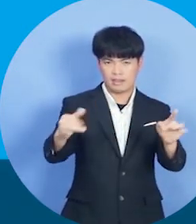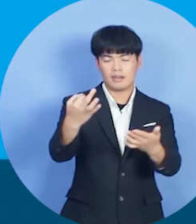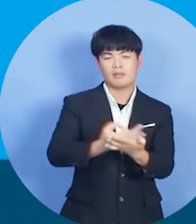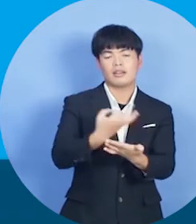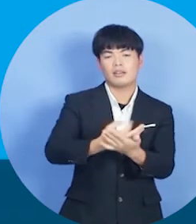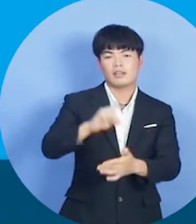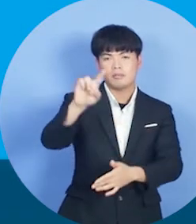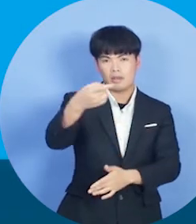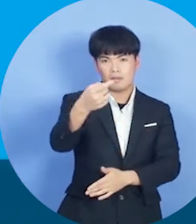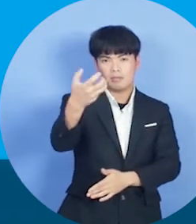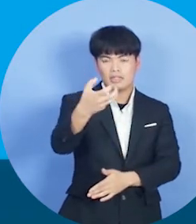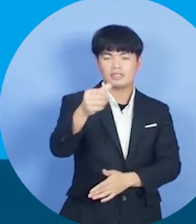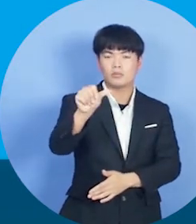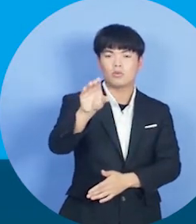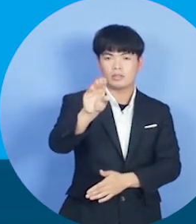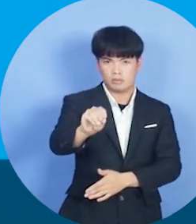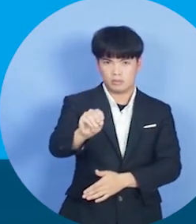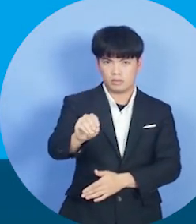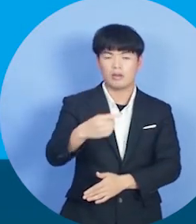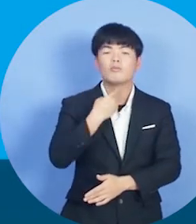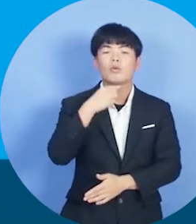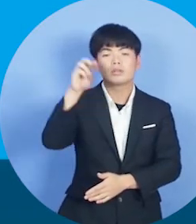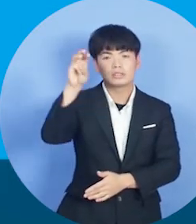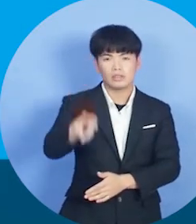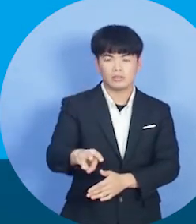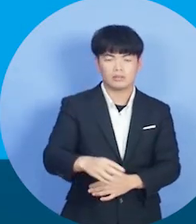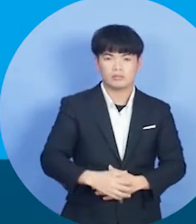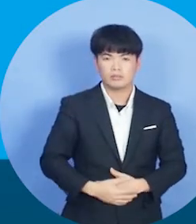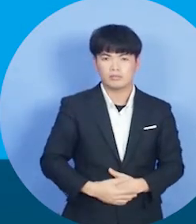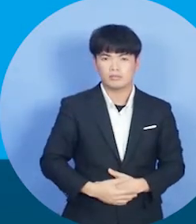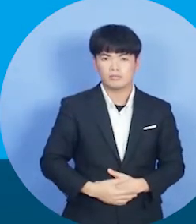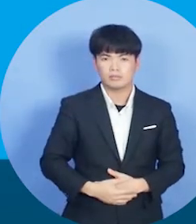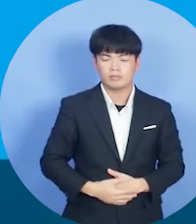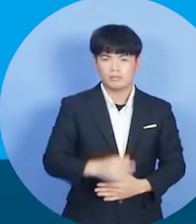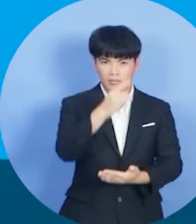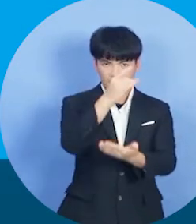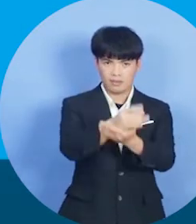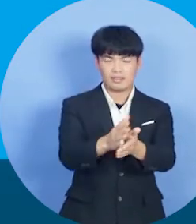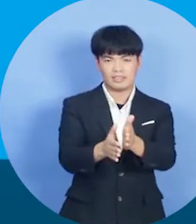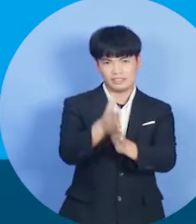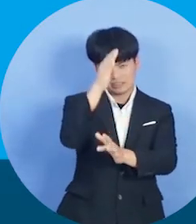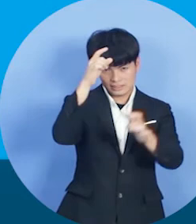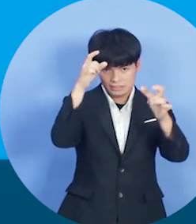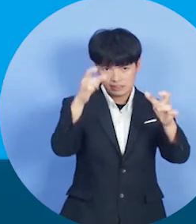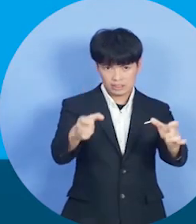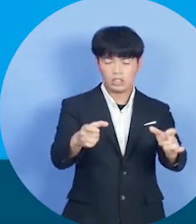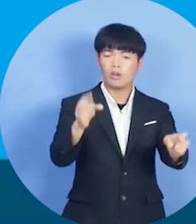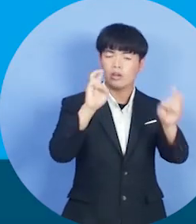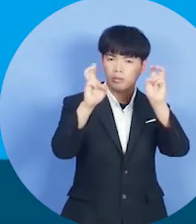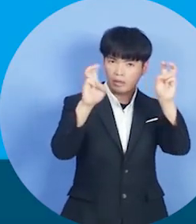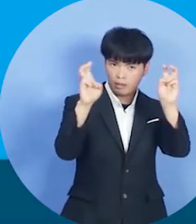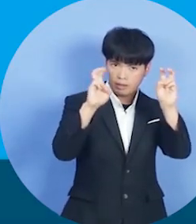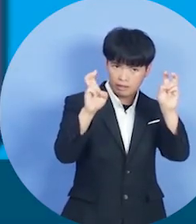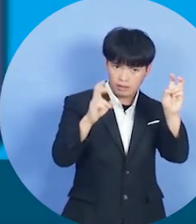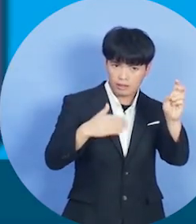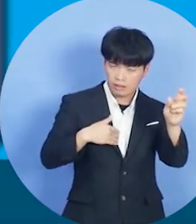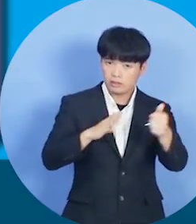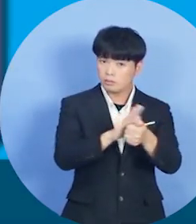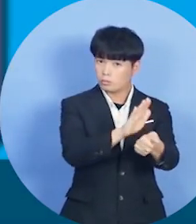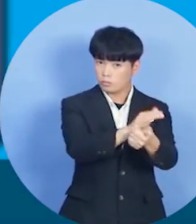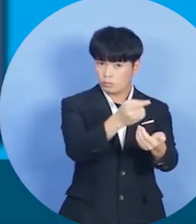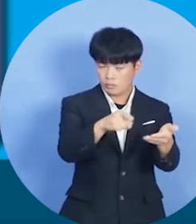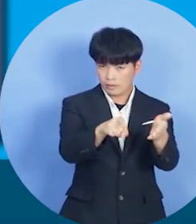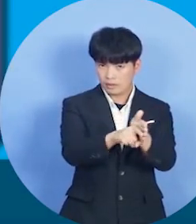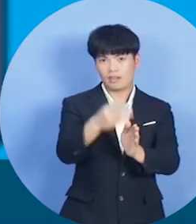월급 185만 원 이상이며 근무지는 천안시 동남구 목천읍 천안대로입니다. 천안시에서는 지역기업들의